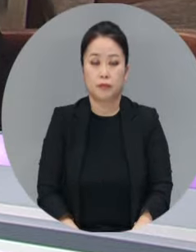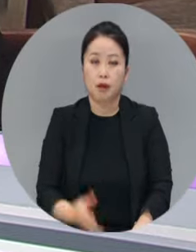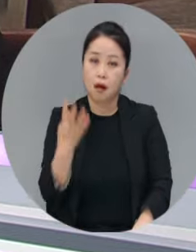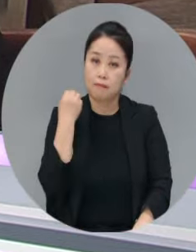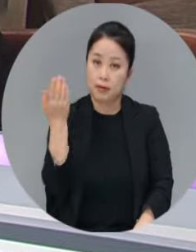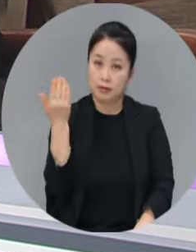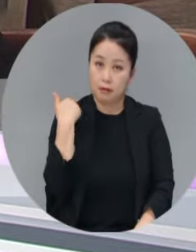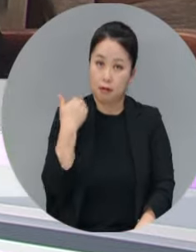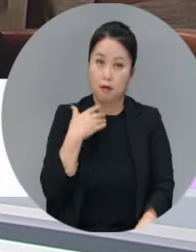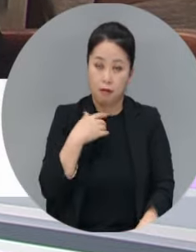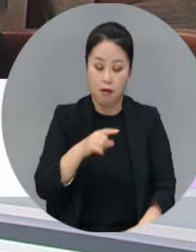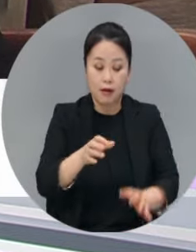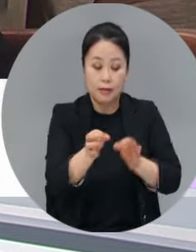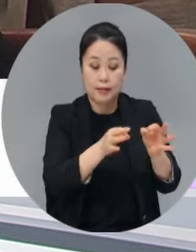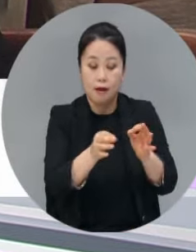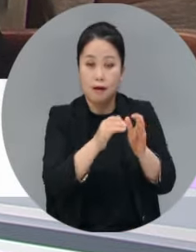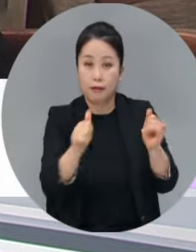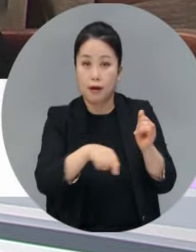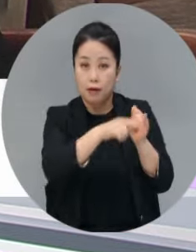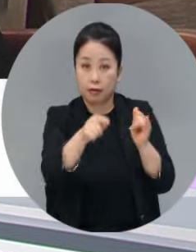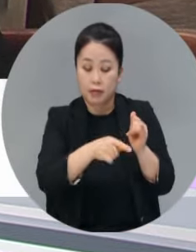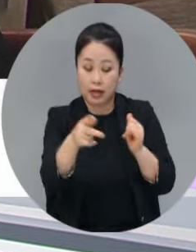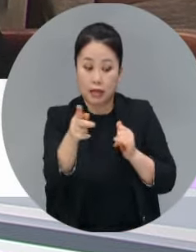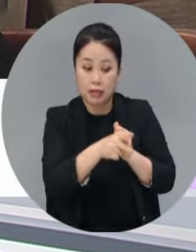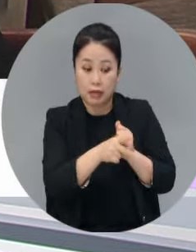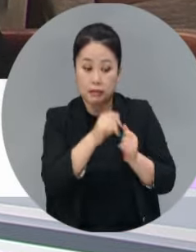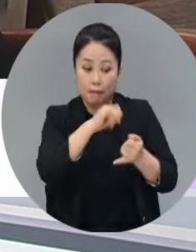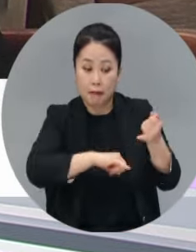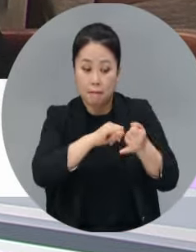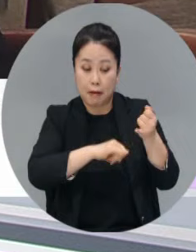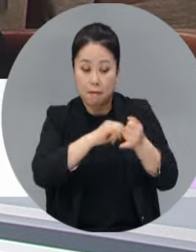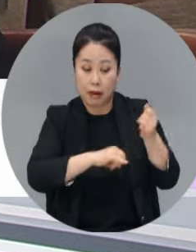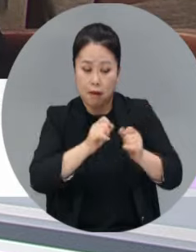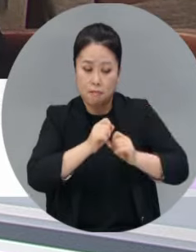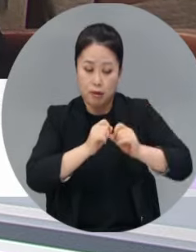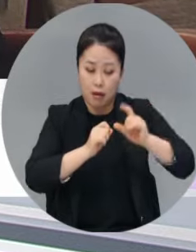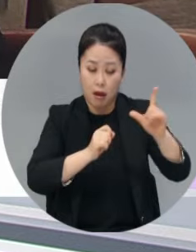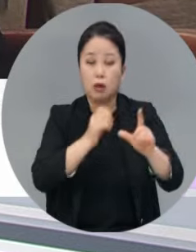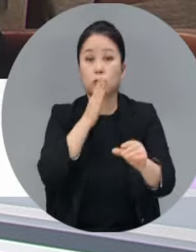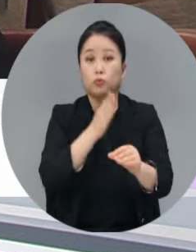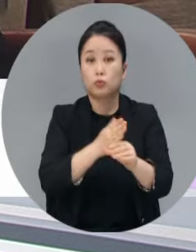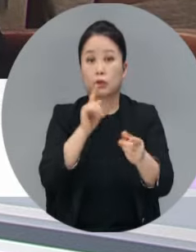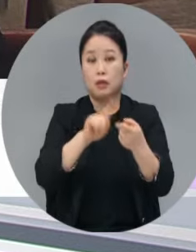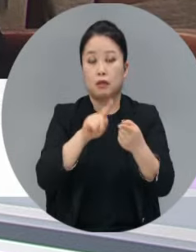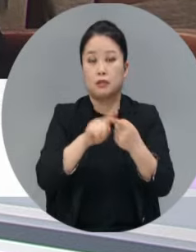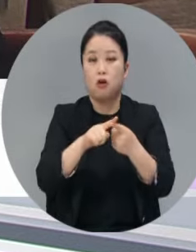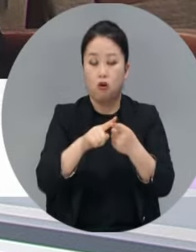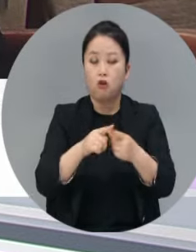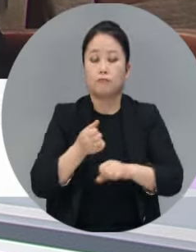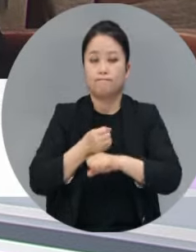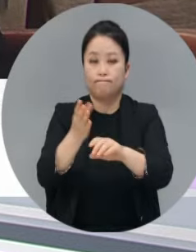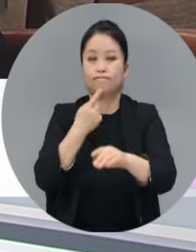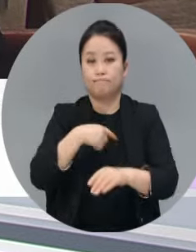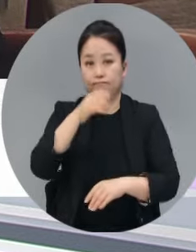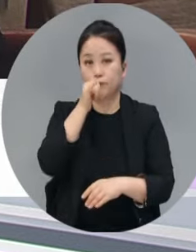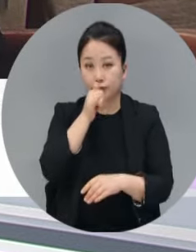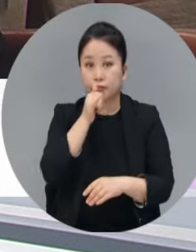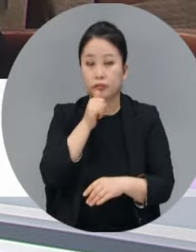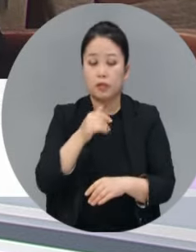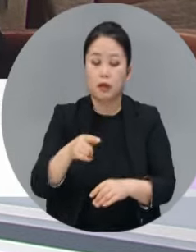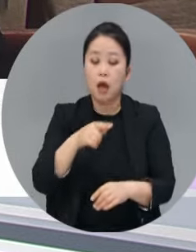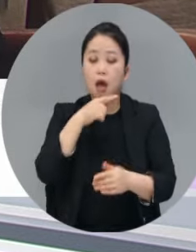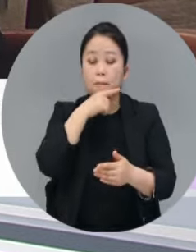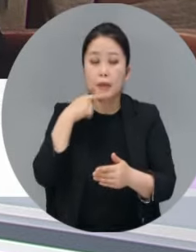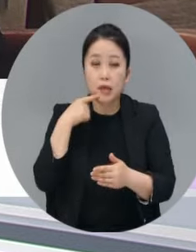얼마 전 자영업자와 소상공인들의 대출 연체율이 높아지고 있다는 소식 저희 뉴스를 통해서 전해드린 바 있습니다 제때